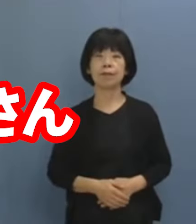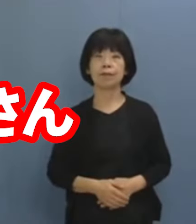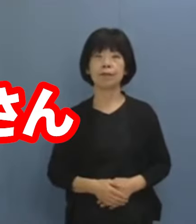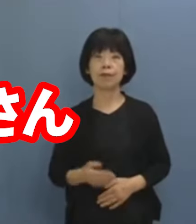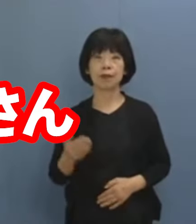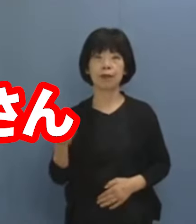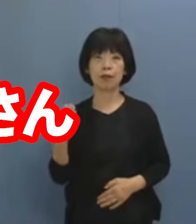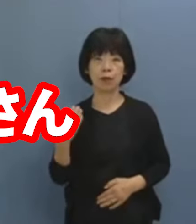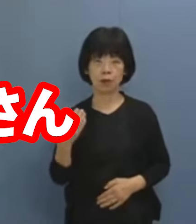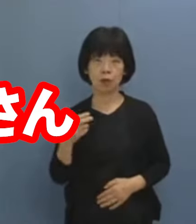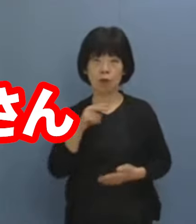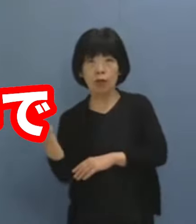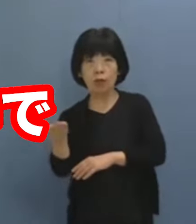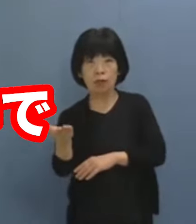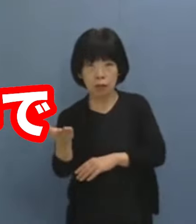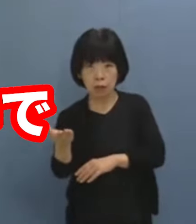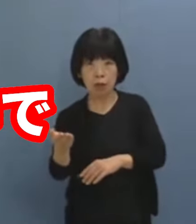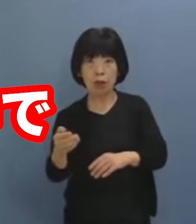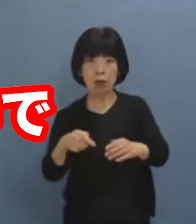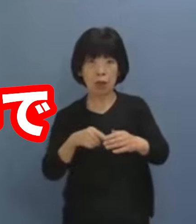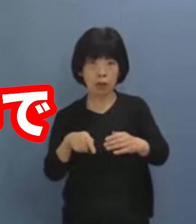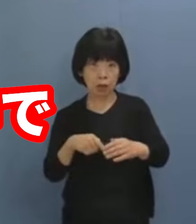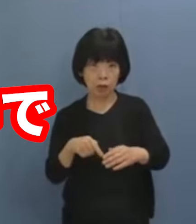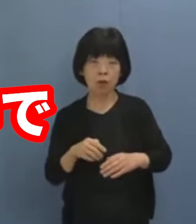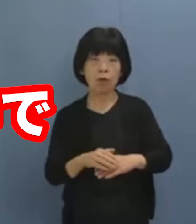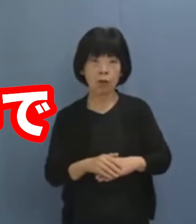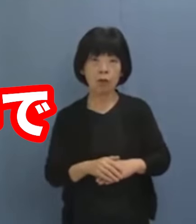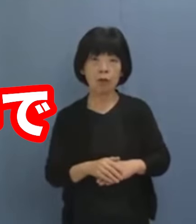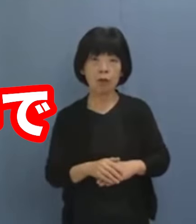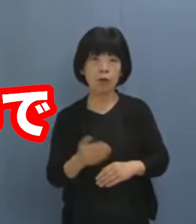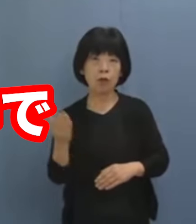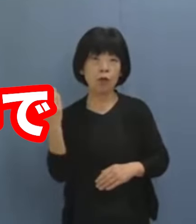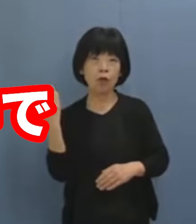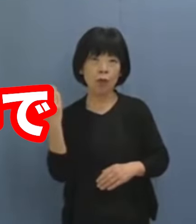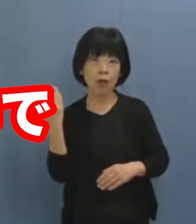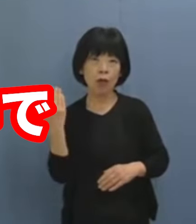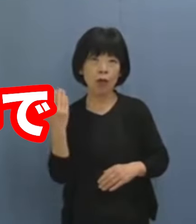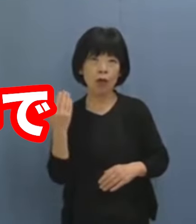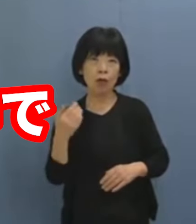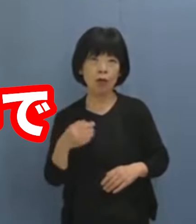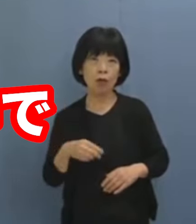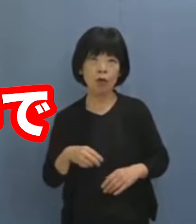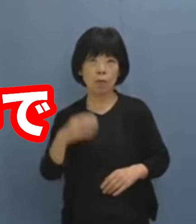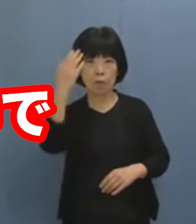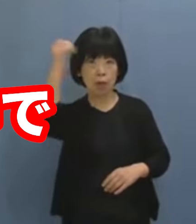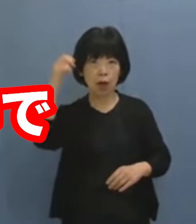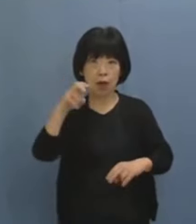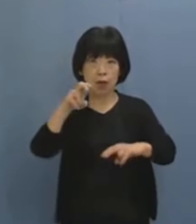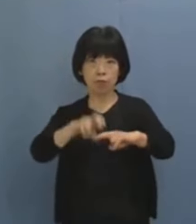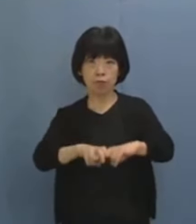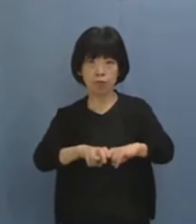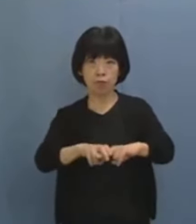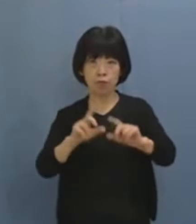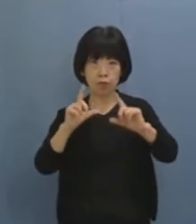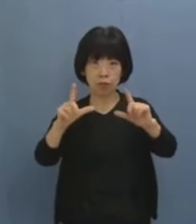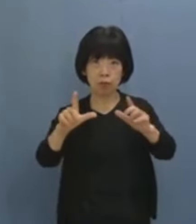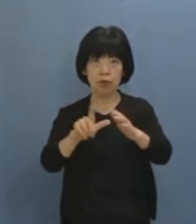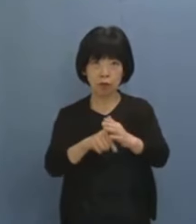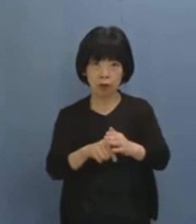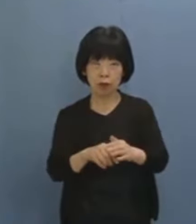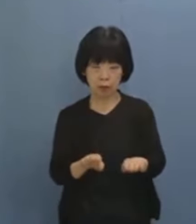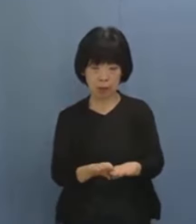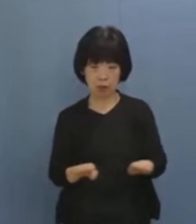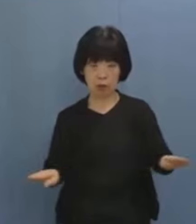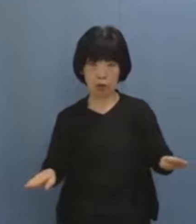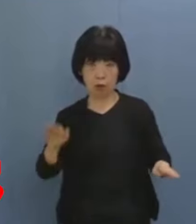売新聞さんの質問で、この前の、証人尋問の中で話になったその机を叩いた